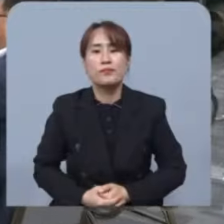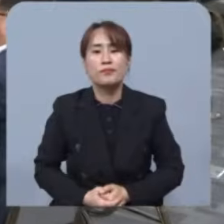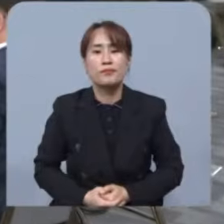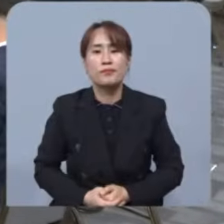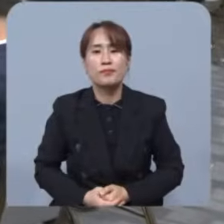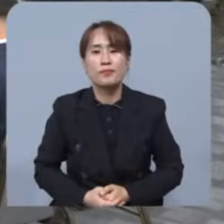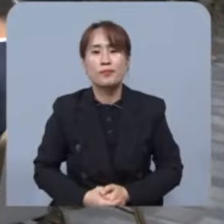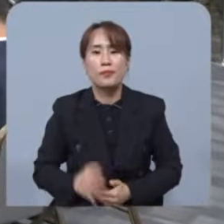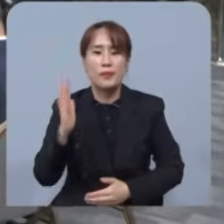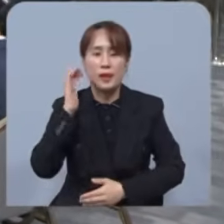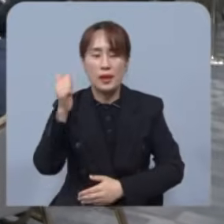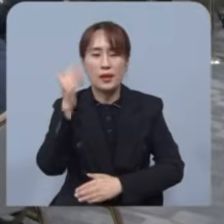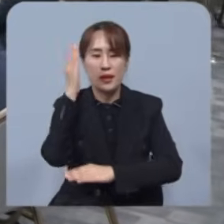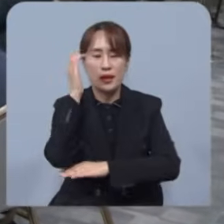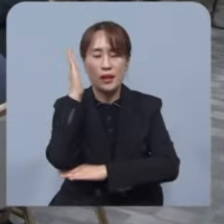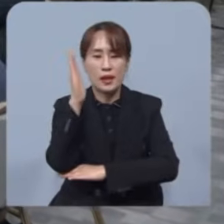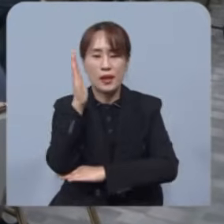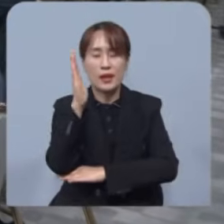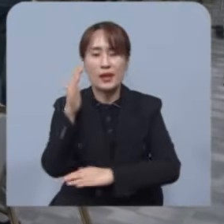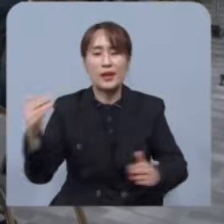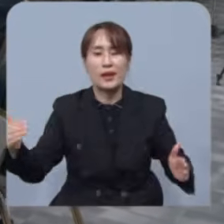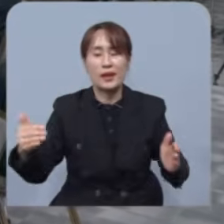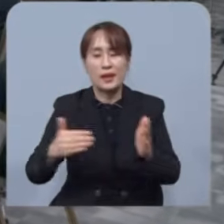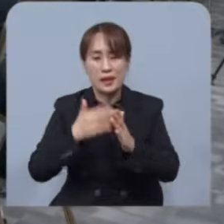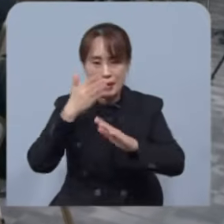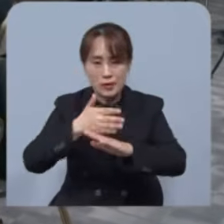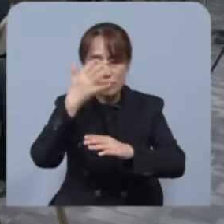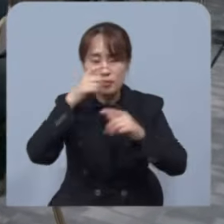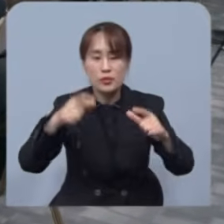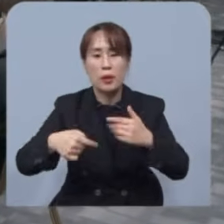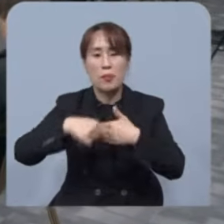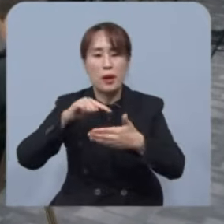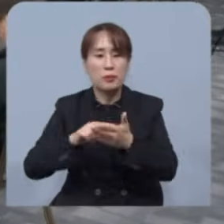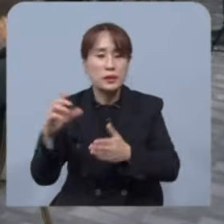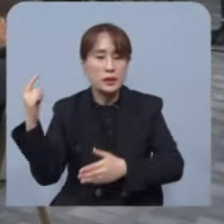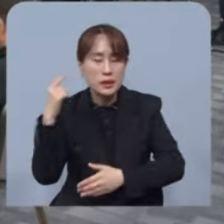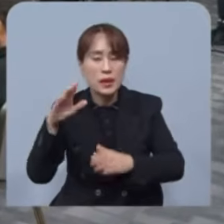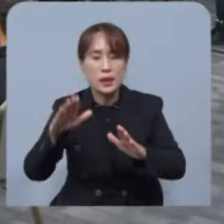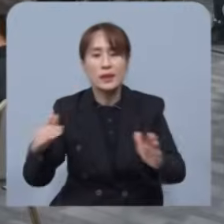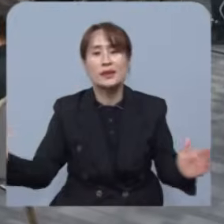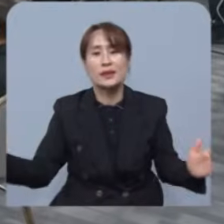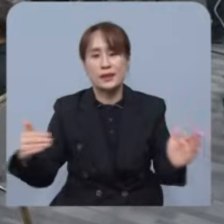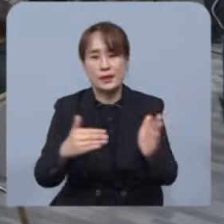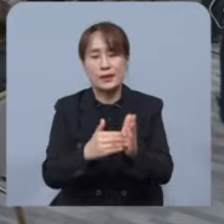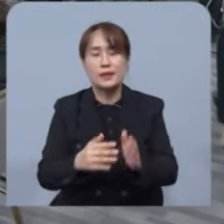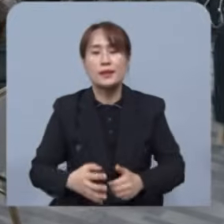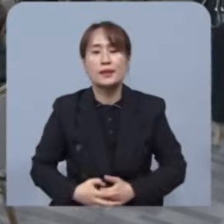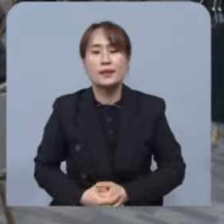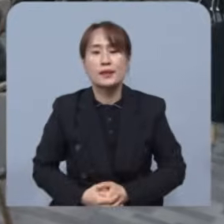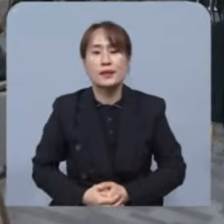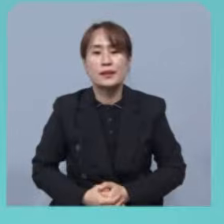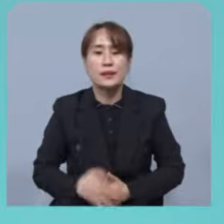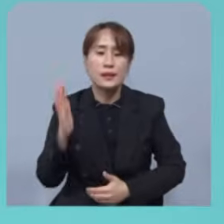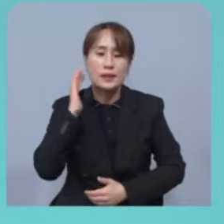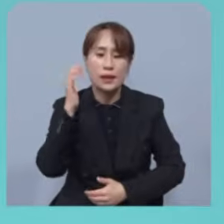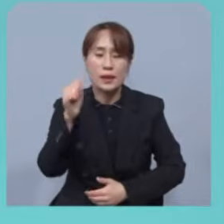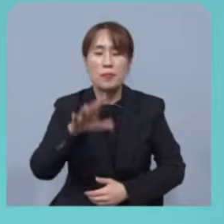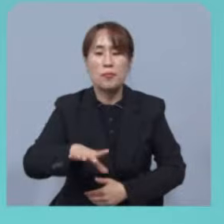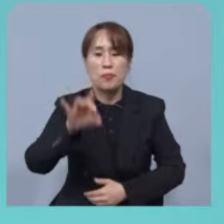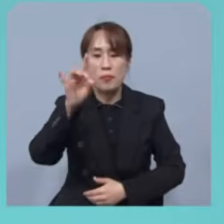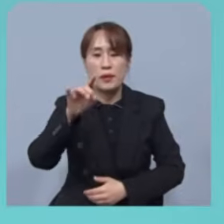네, 대통령님 마무리 말씀 감사합니다. 충북의 마음을 듣다 여기서 마무리하도록 하겠습니다. 대통령께서